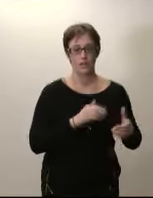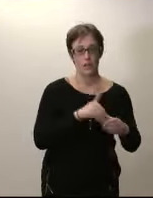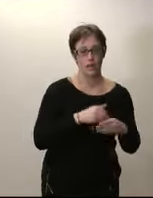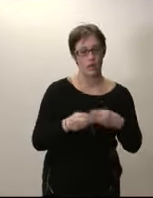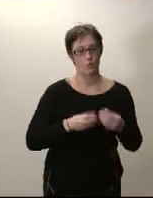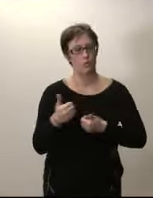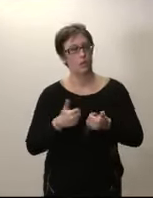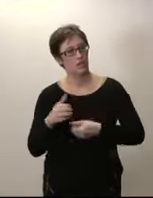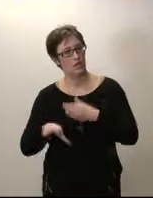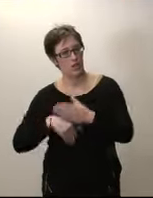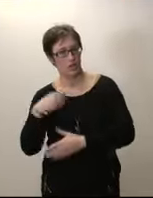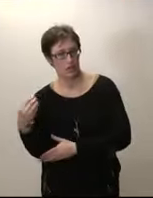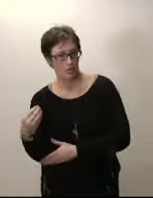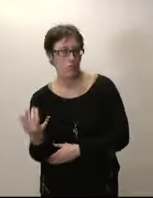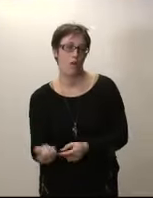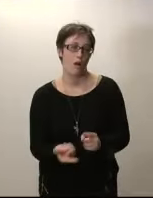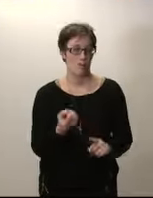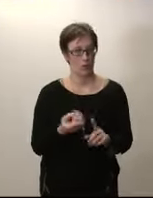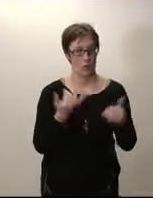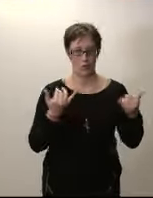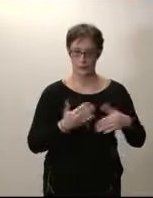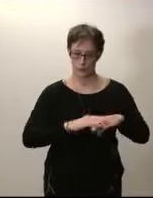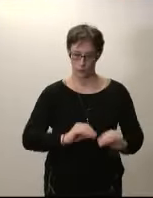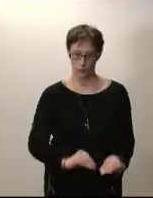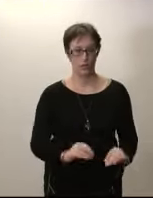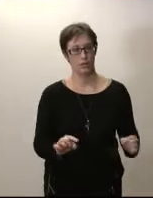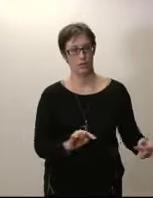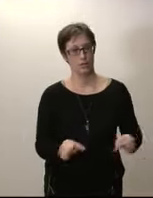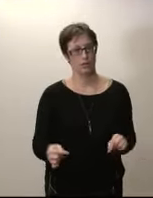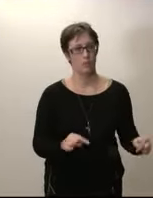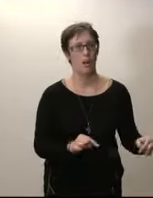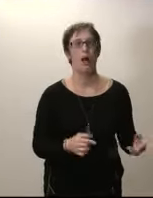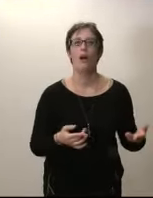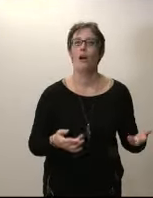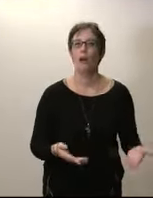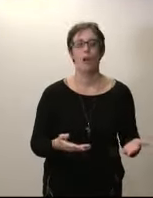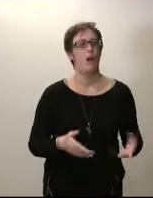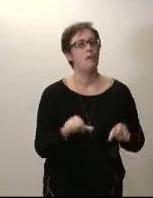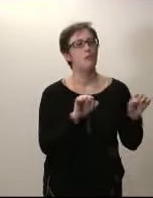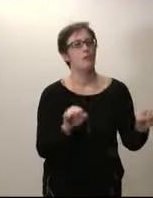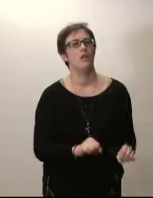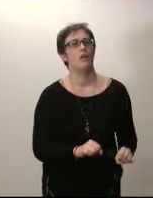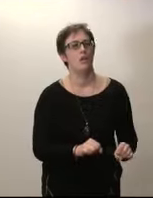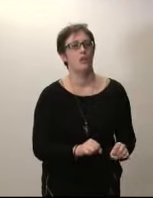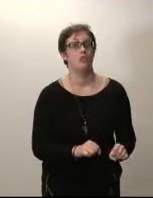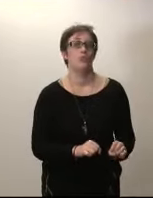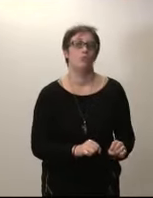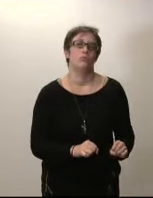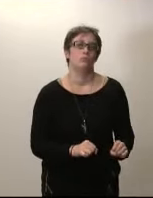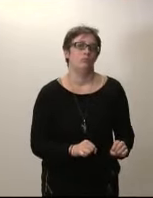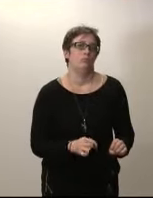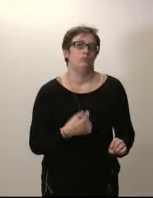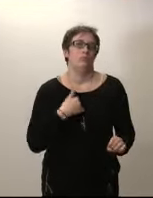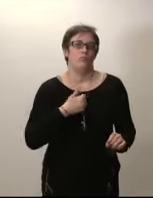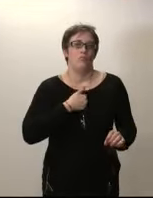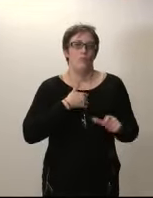et qu'on puisse en débattre. D'ailleurs, il s'agit ici du ménage. Je dois dire qu'en tant que directeur